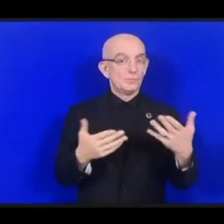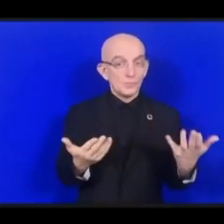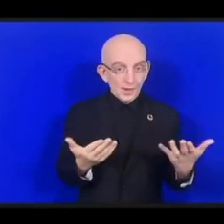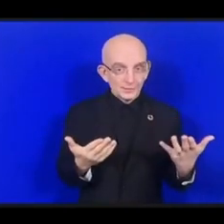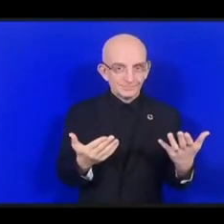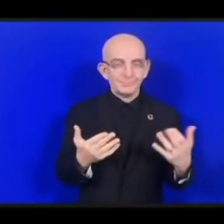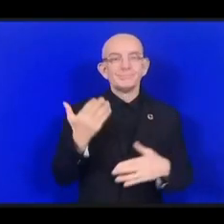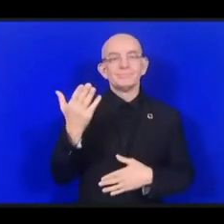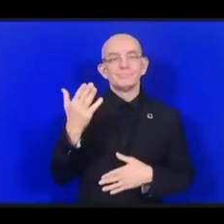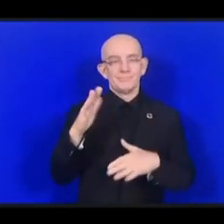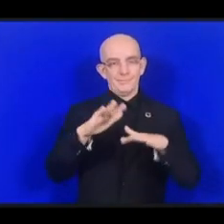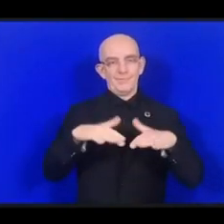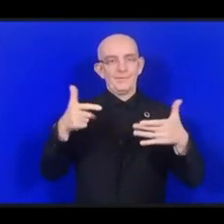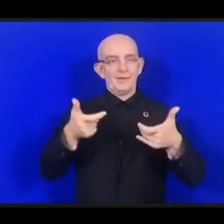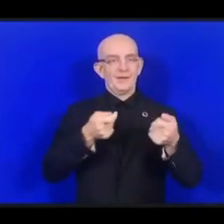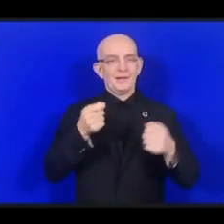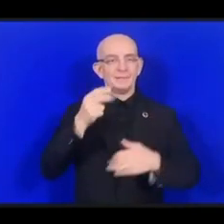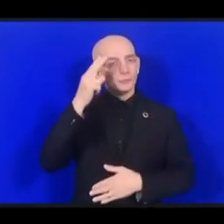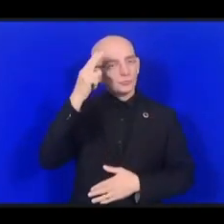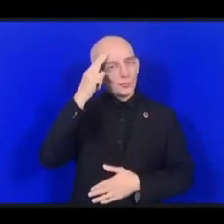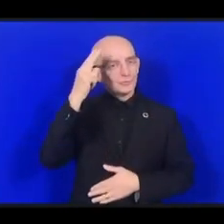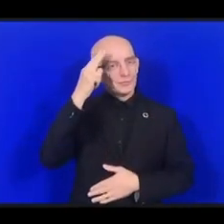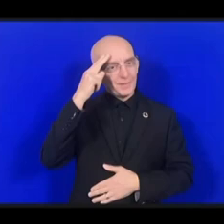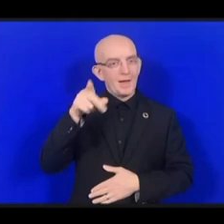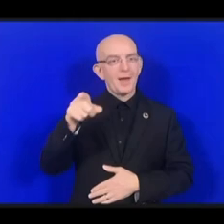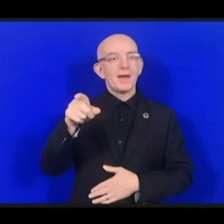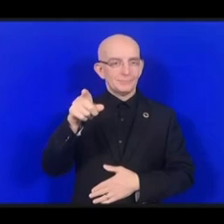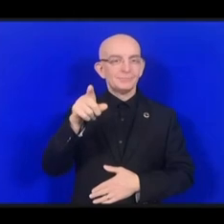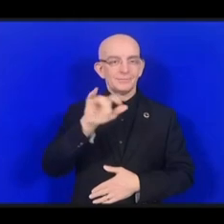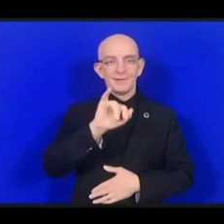منتدى حوكمه الانترنت في عام